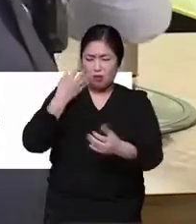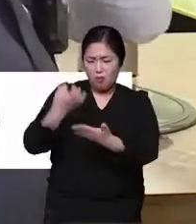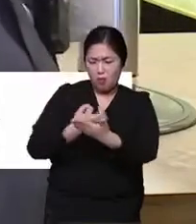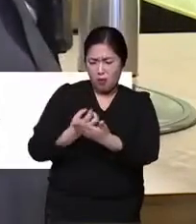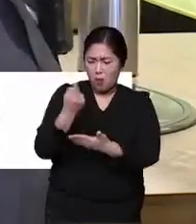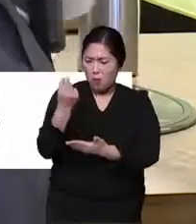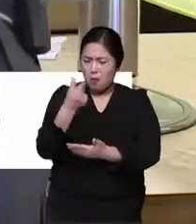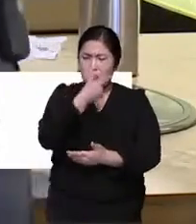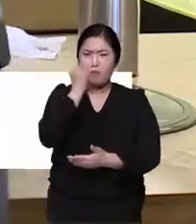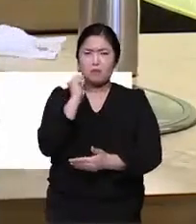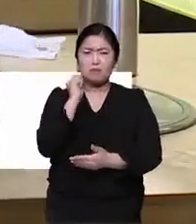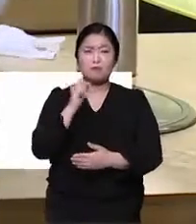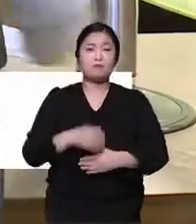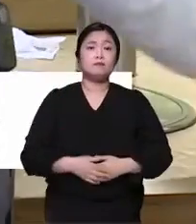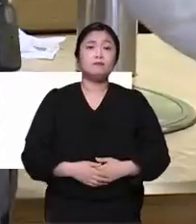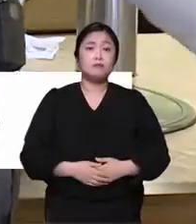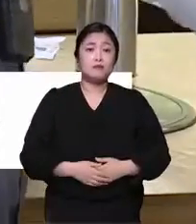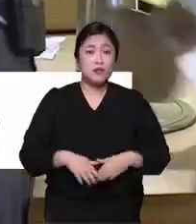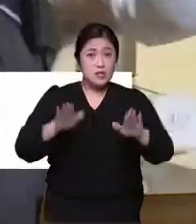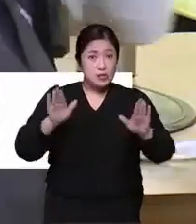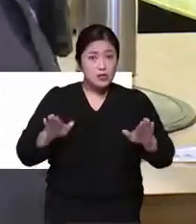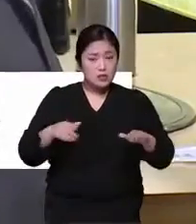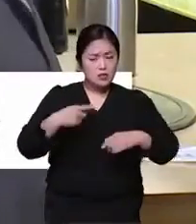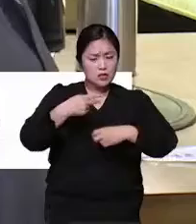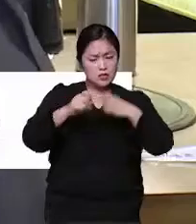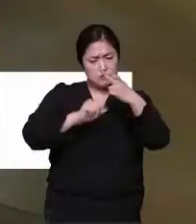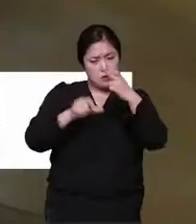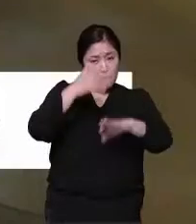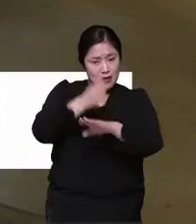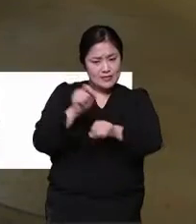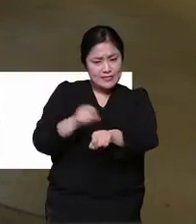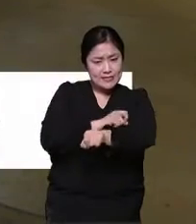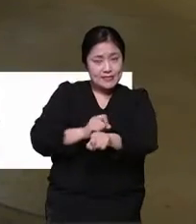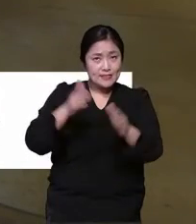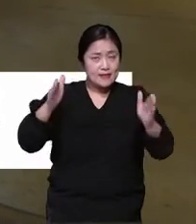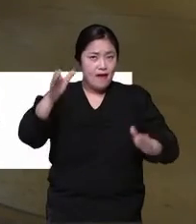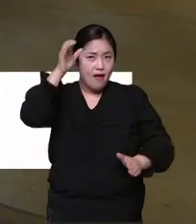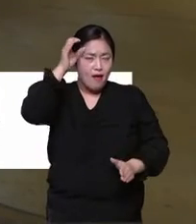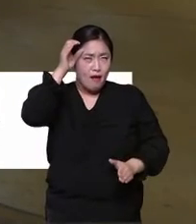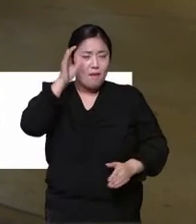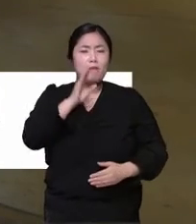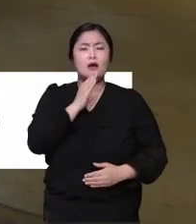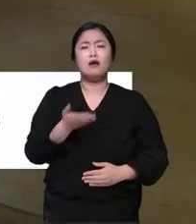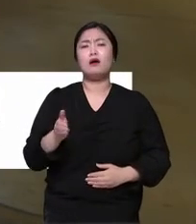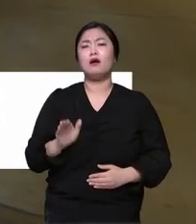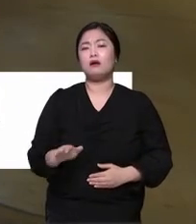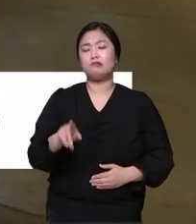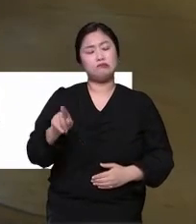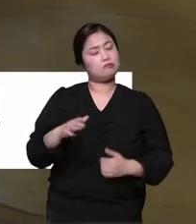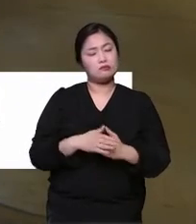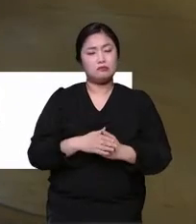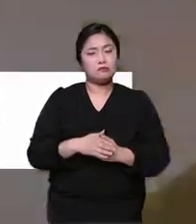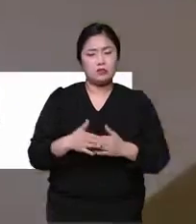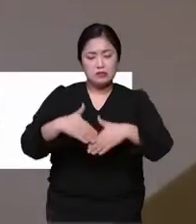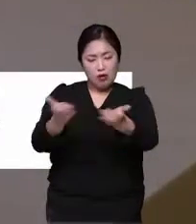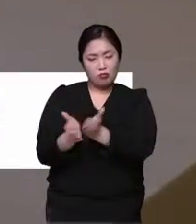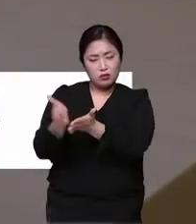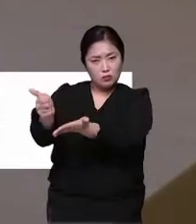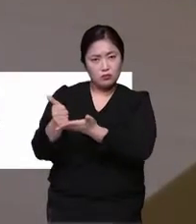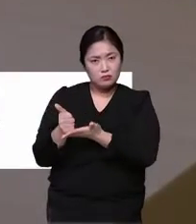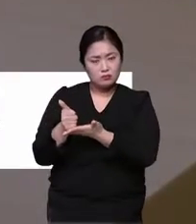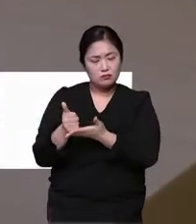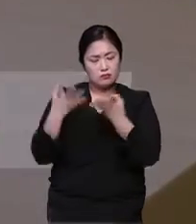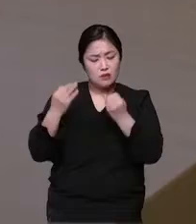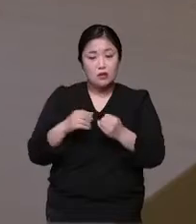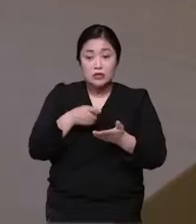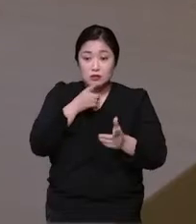수준에 그치고 있기 때문입니다. 이제는 연말 송년회 특수를 기대할 법한 시기가 됐지만 단체 손님 예약도